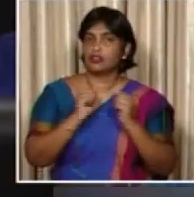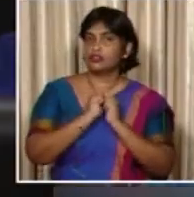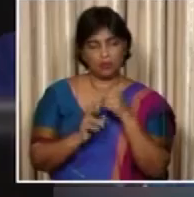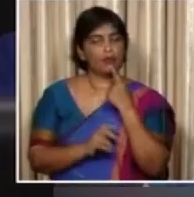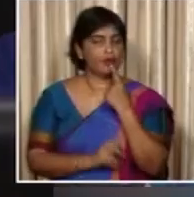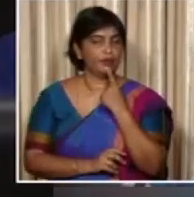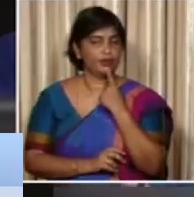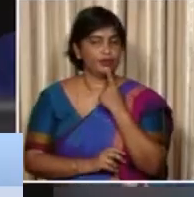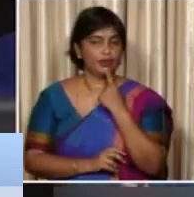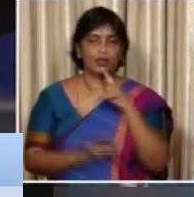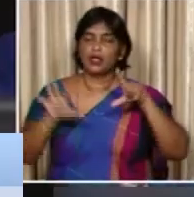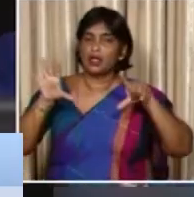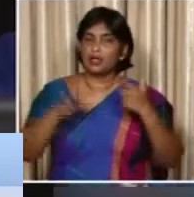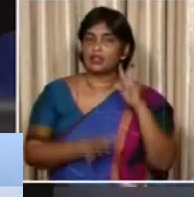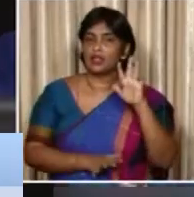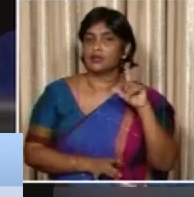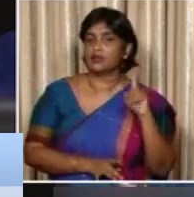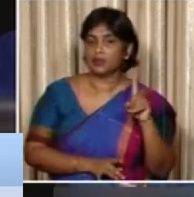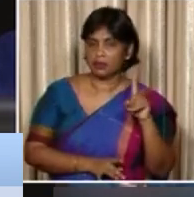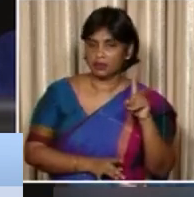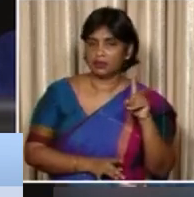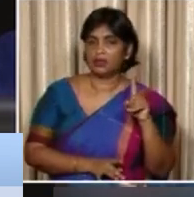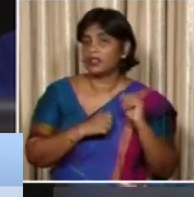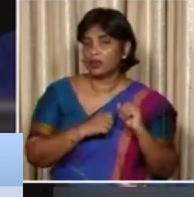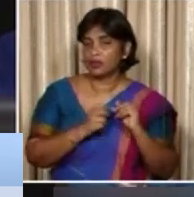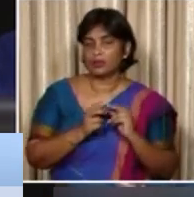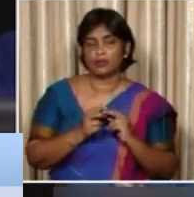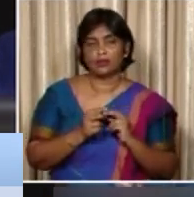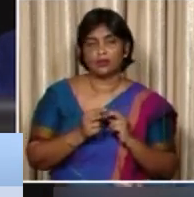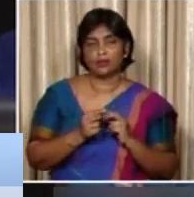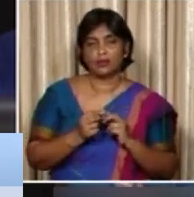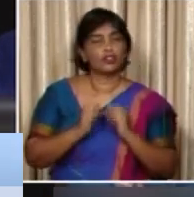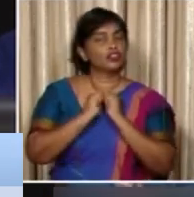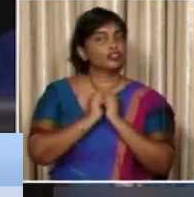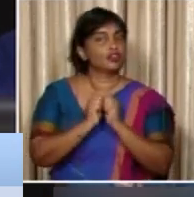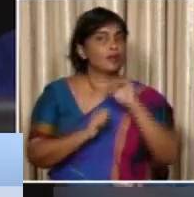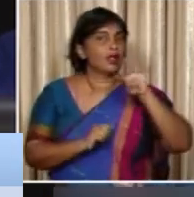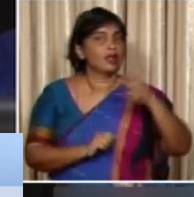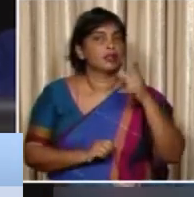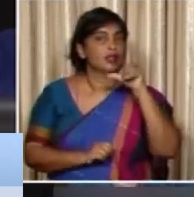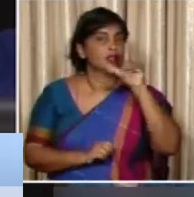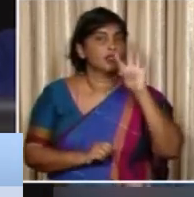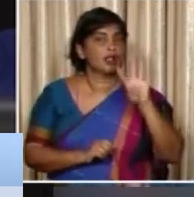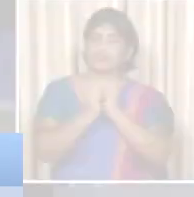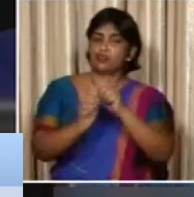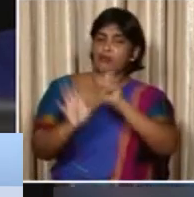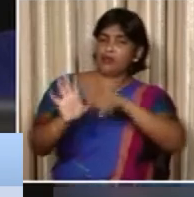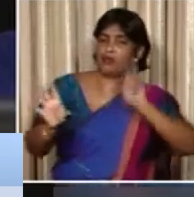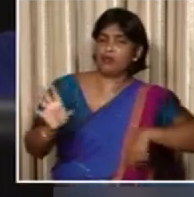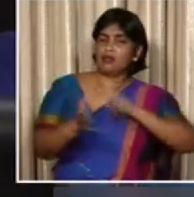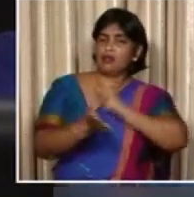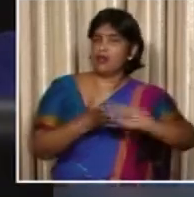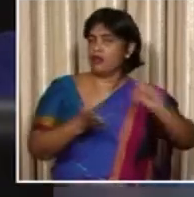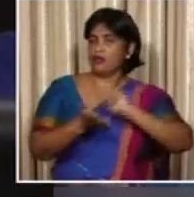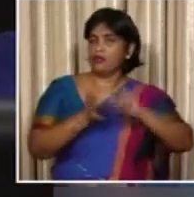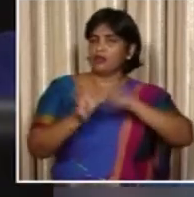කරලා තියෙනවා කියලා. 791 දෙනෙක් බඳවාගෙන තියෙනවා. හේතුව මොකද්ද? සේවකයෝ 474ක් ඉල්ලාස්සලා ගියා. ඔබතුමා